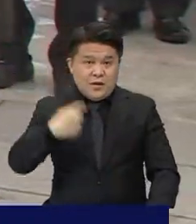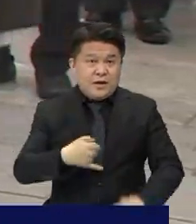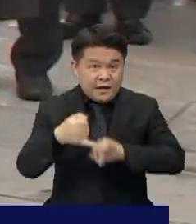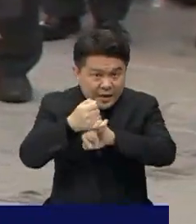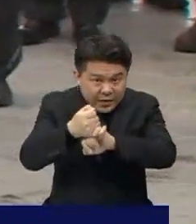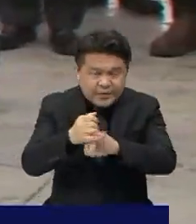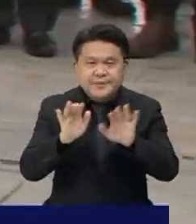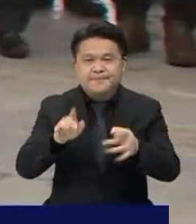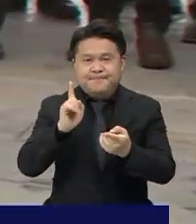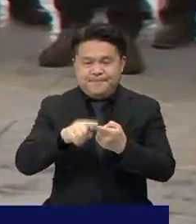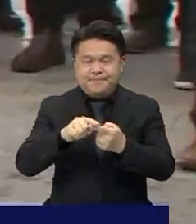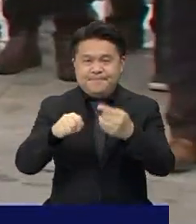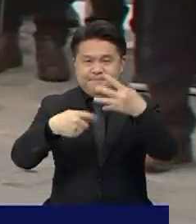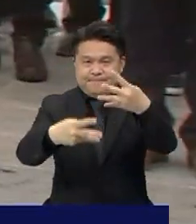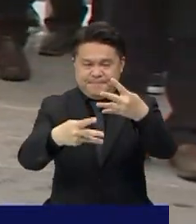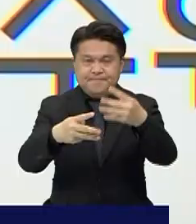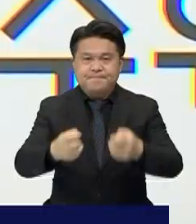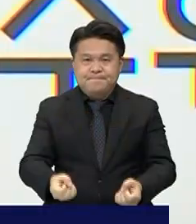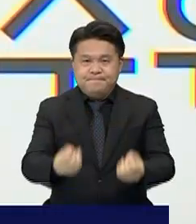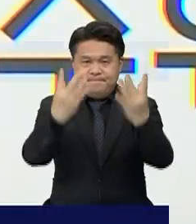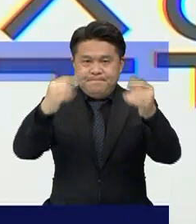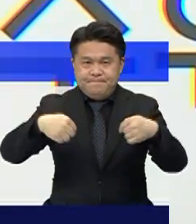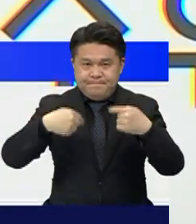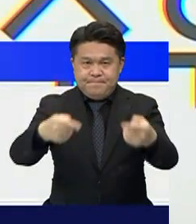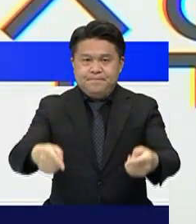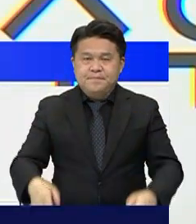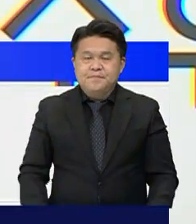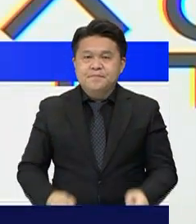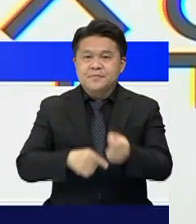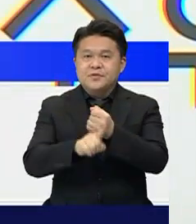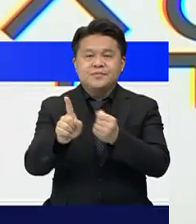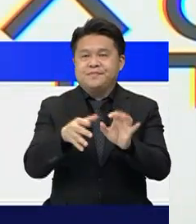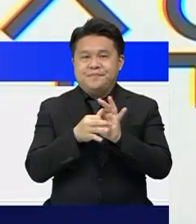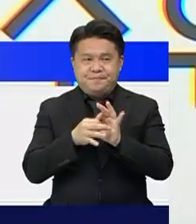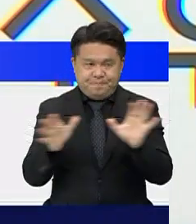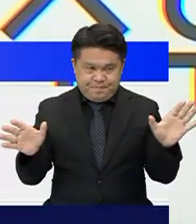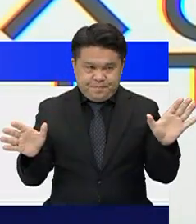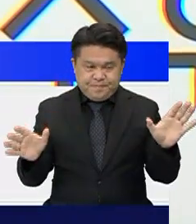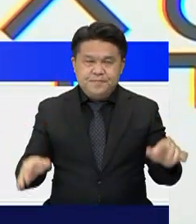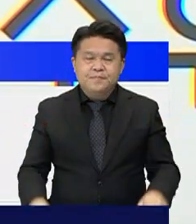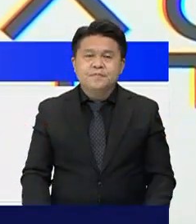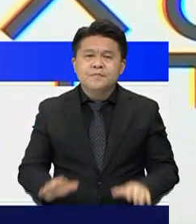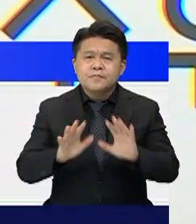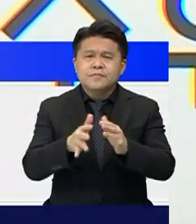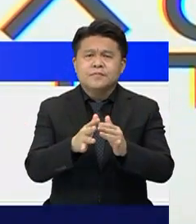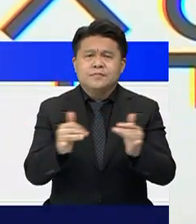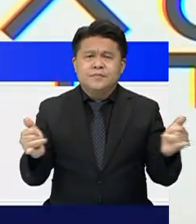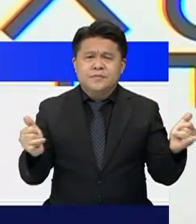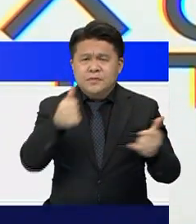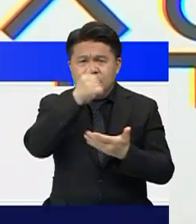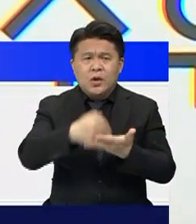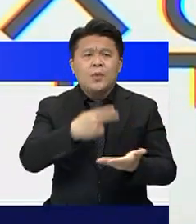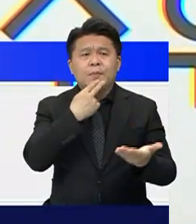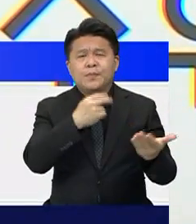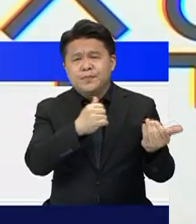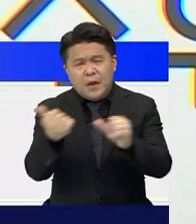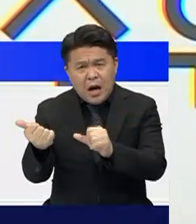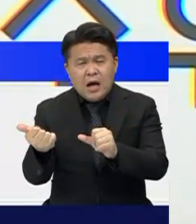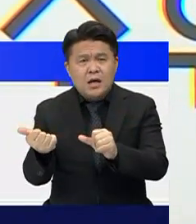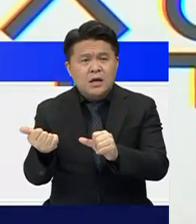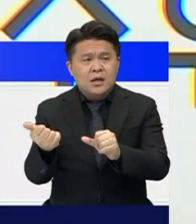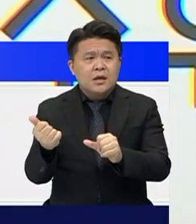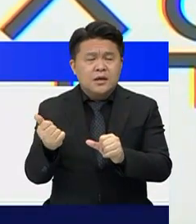한 약속을 지키기로 했다고 말했습니다. 이유 여하를 막론하고 양민이 무고하게 희생됐다고 하는 것에